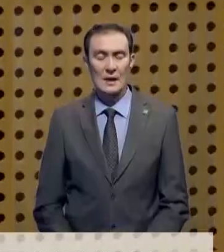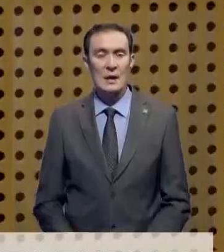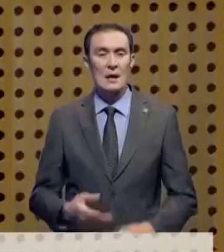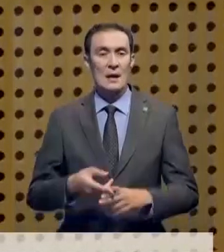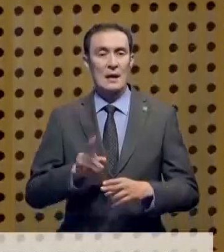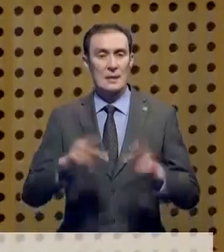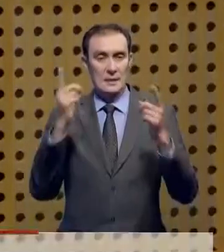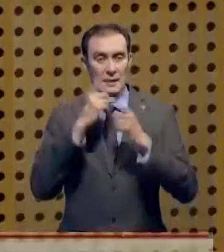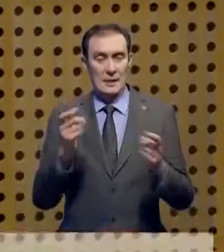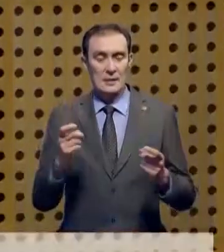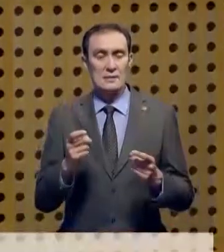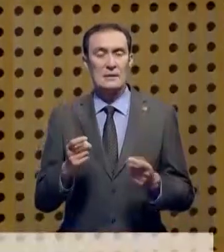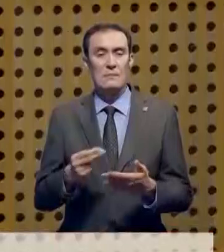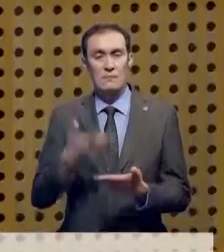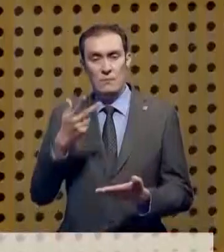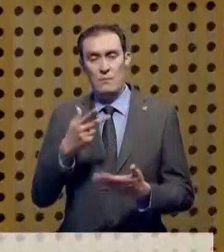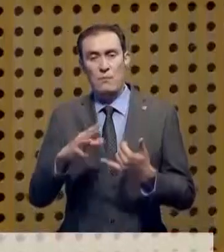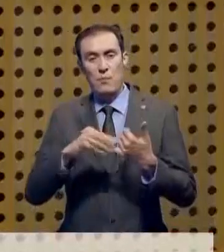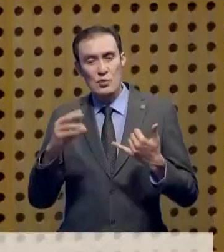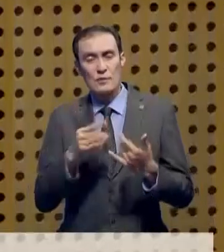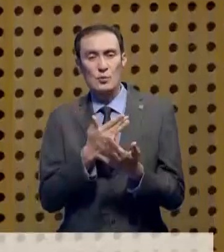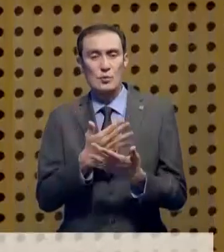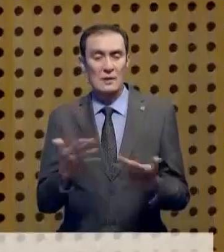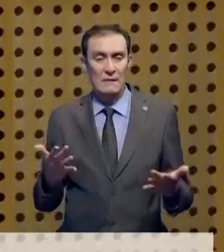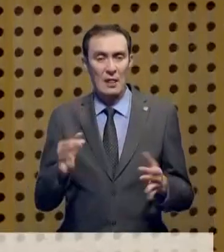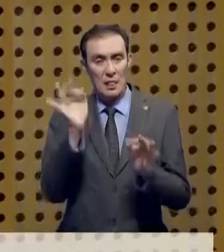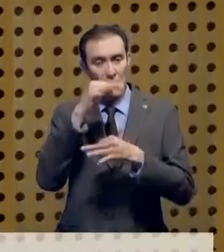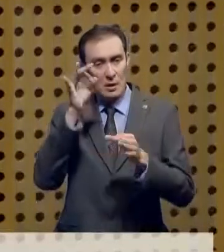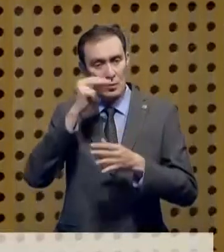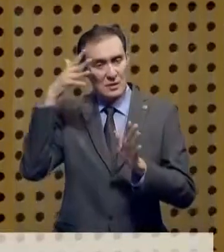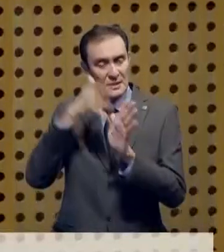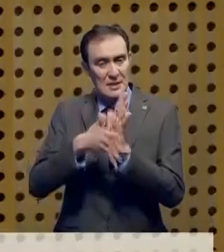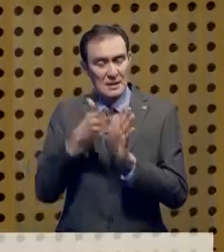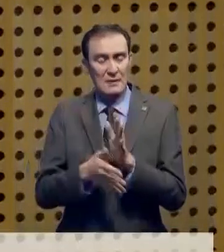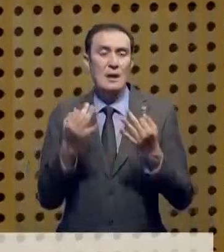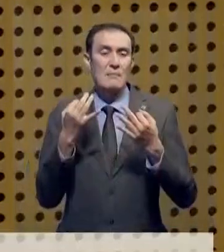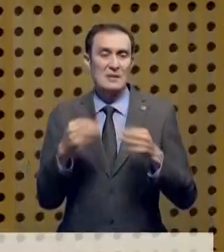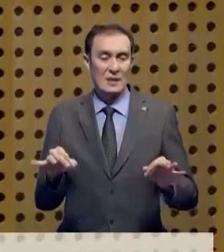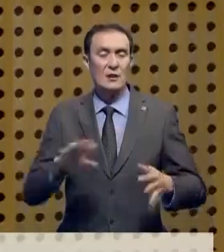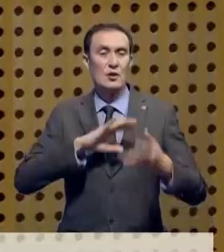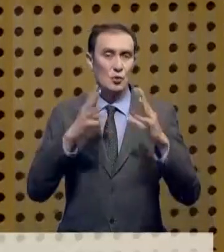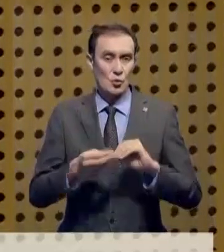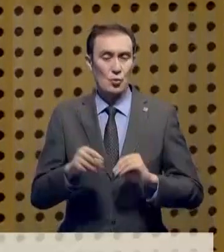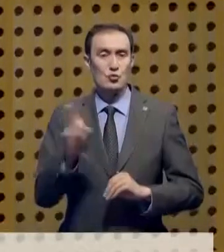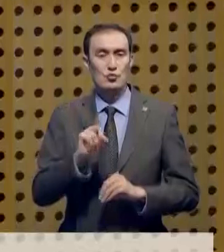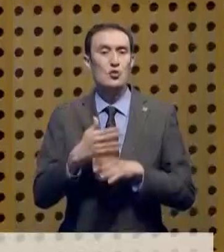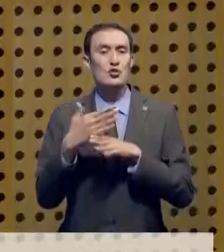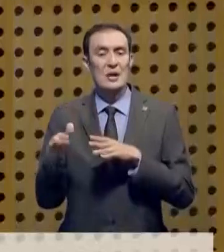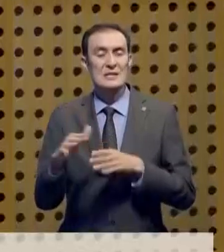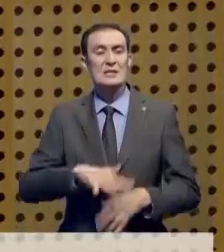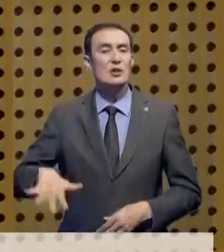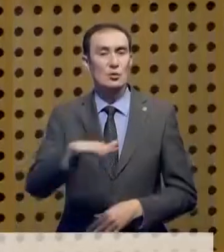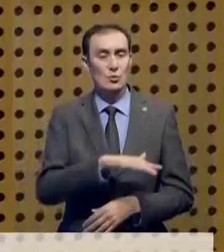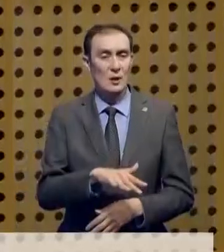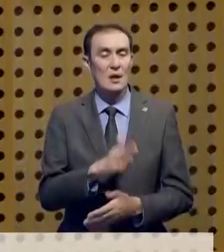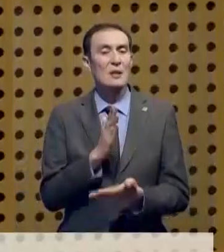Данные, полученные из образцов почвы и других компонентов в ходе лабораторных исследований, позволяют сделать заключение о том, что часть территории все